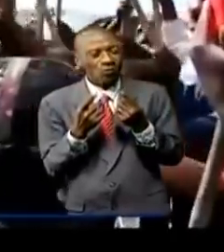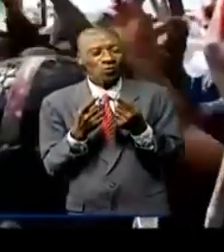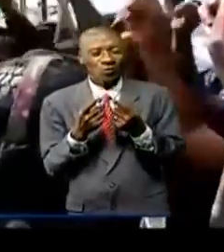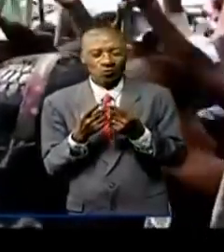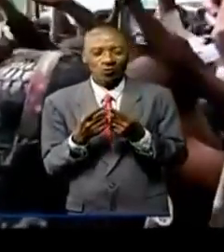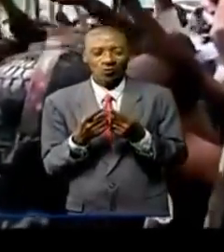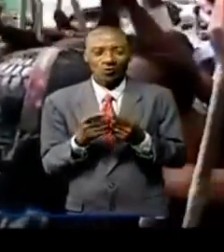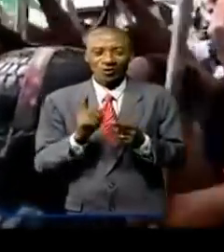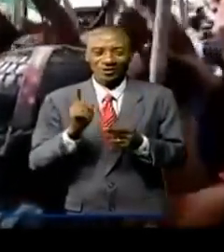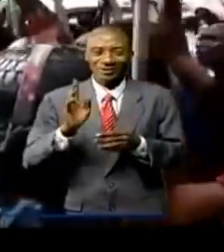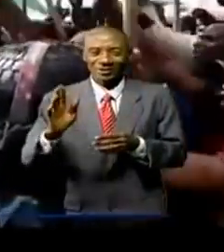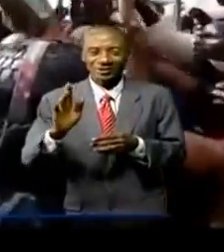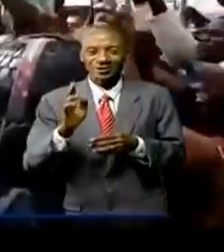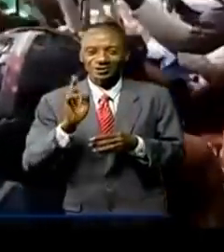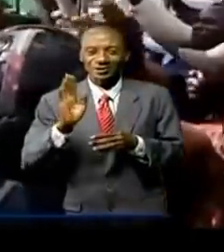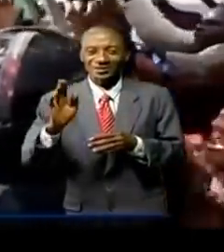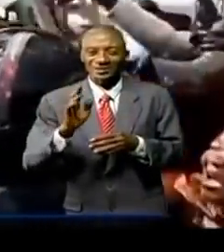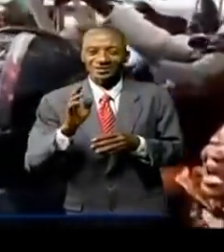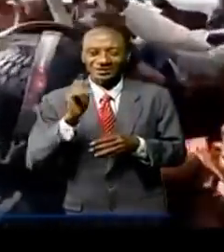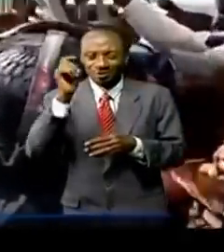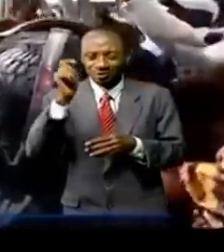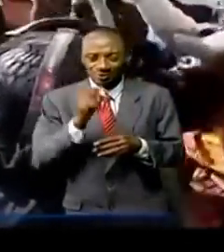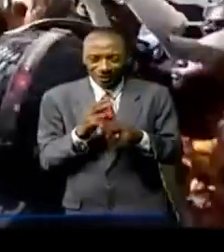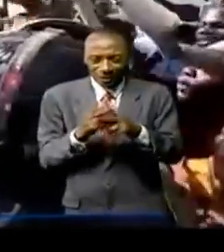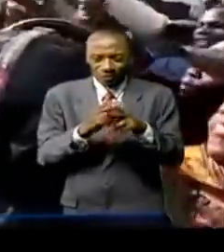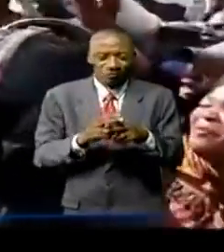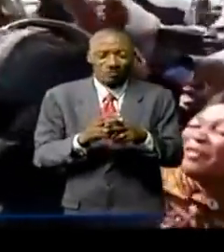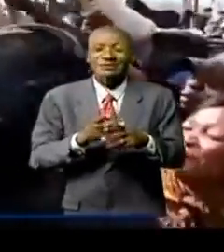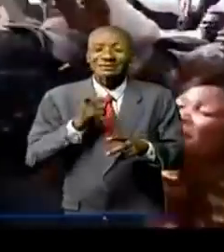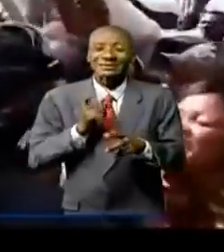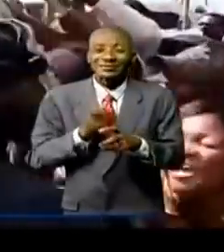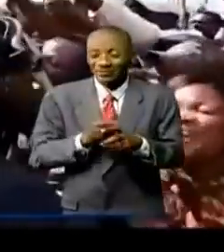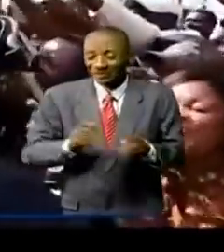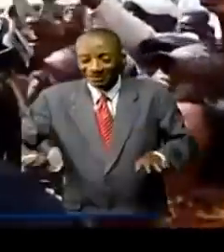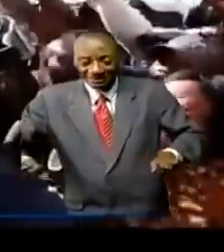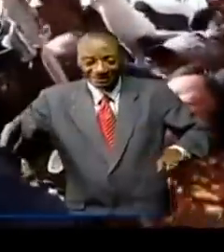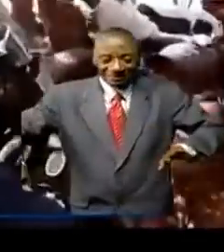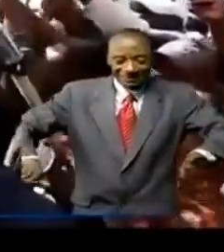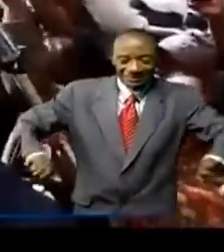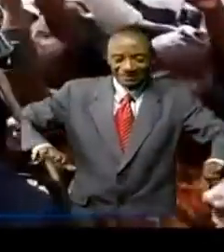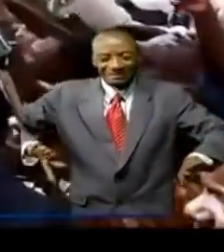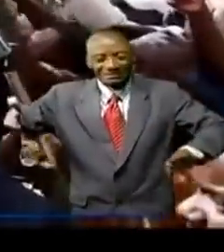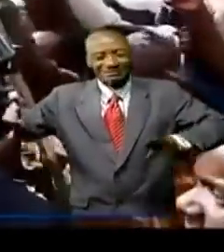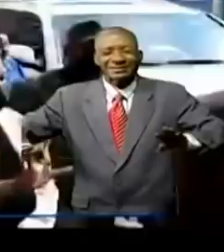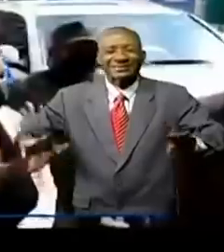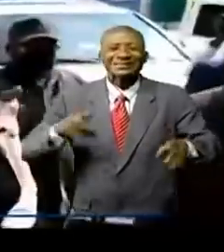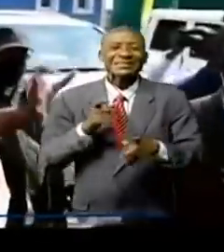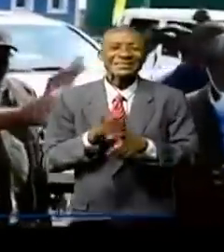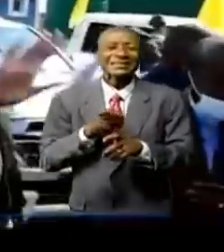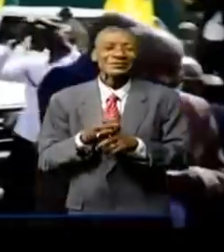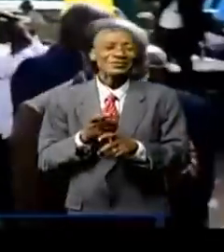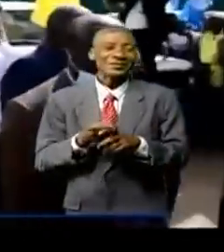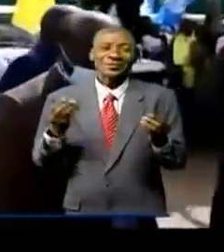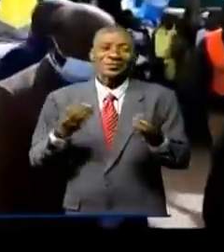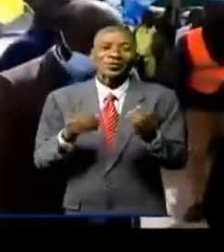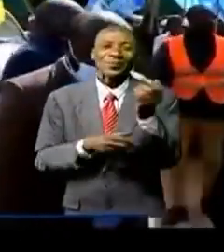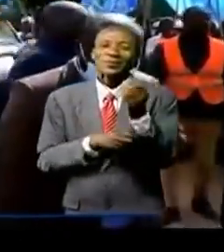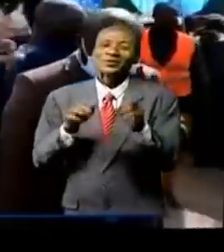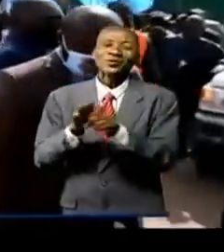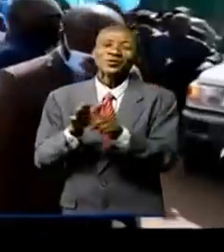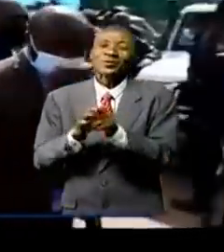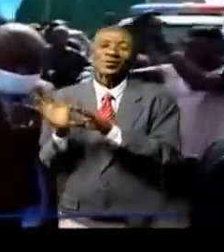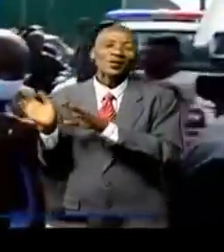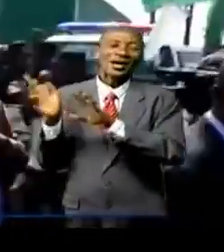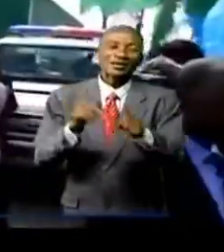de l'espace. Une véritable manifestation de l'attachement du peuple Lualabé à l'endroit de celle qui travaille sans relâche selon ses